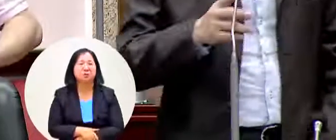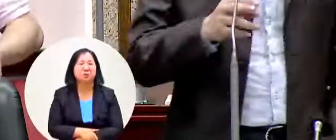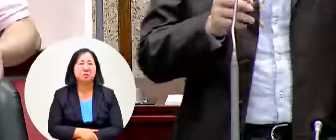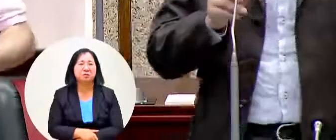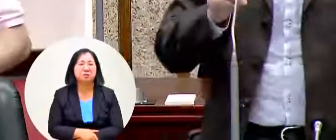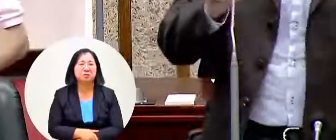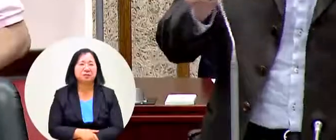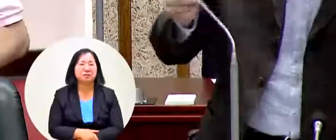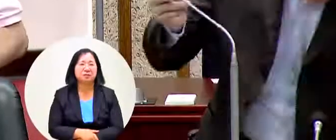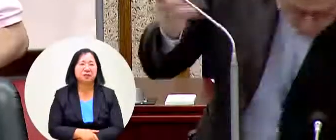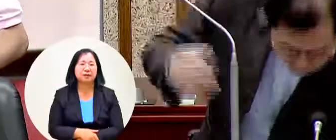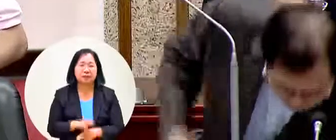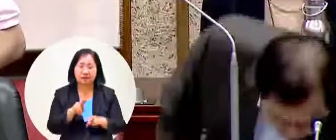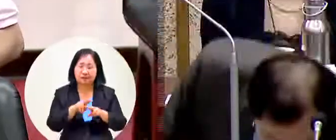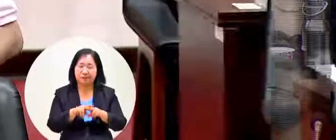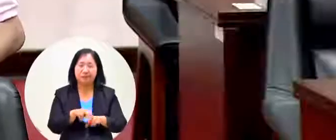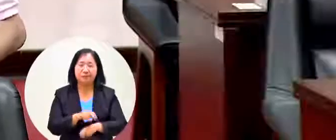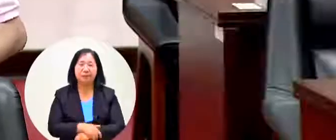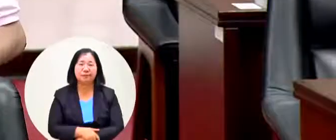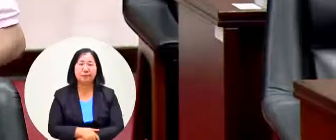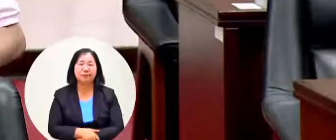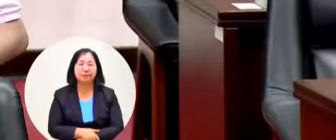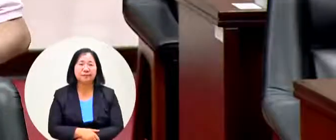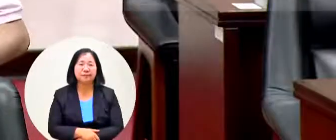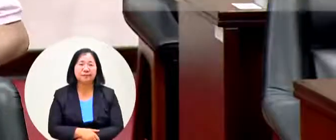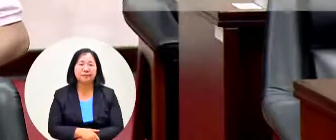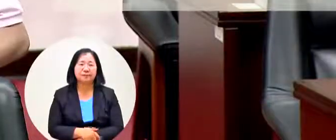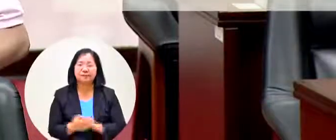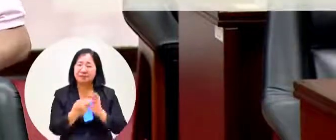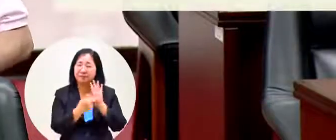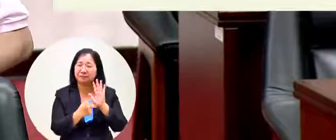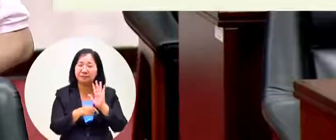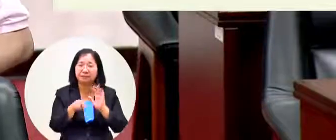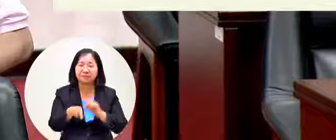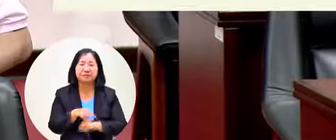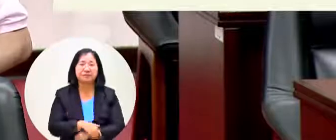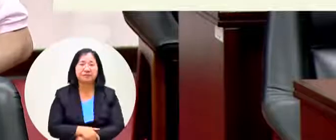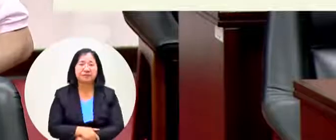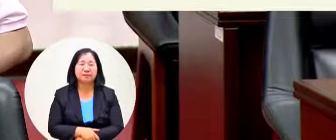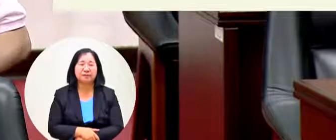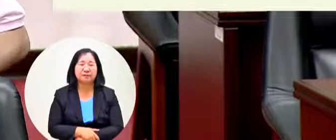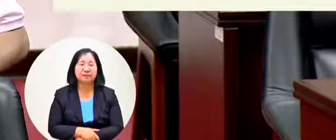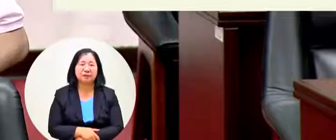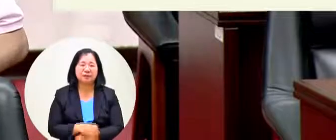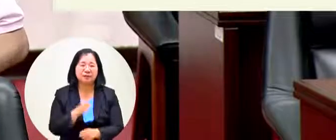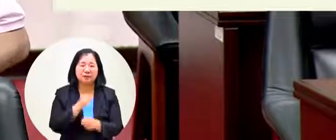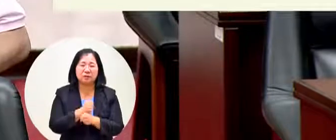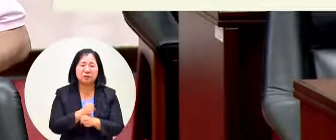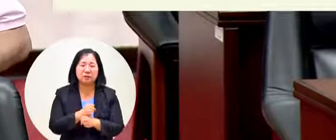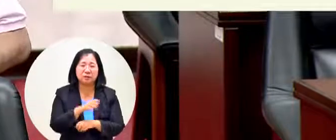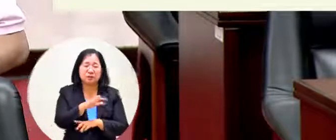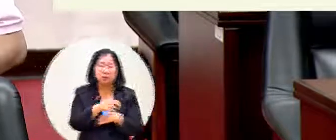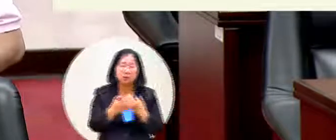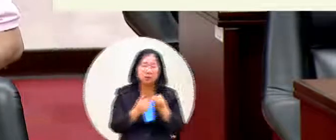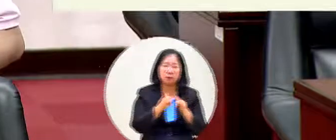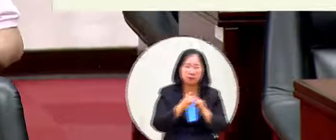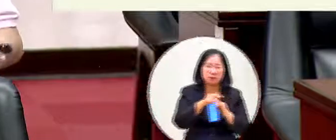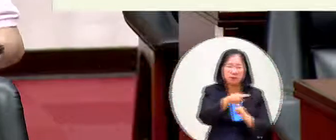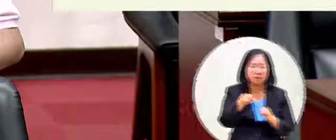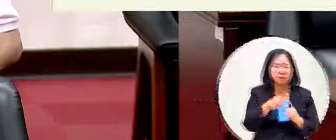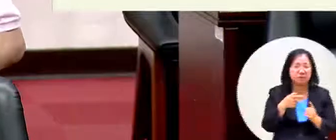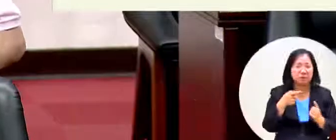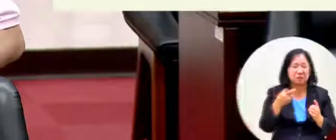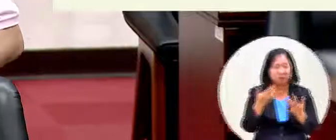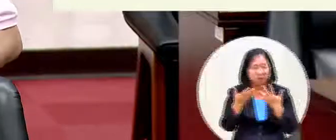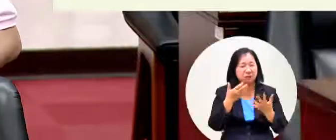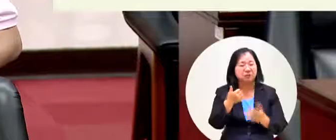超过的范围内面，你嘛甲报啊，这嘛会出问题。因为咱本来量过大的时阵，计小就无好啊。哦，啊，所以这